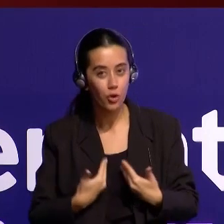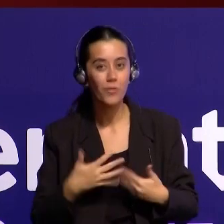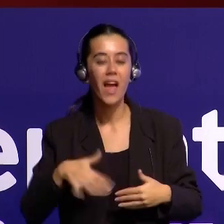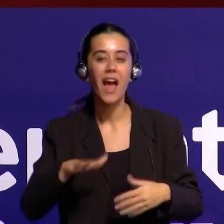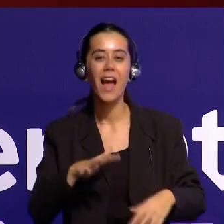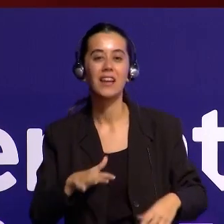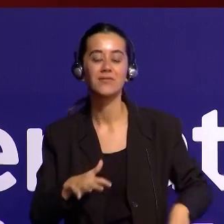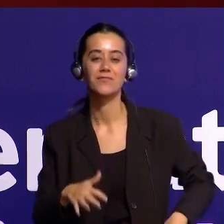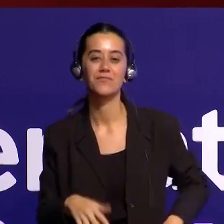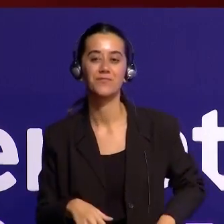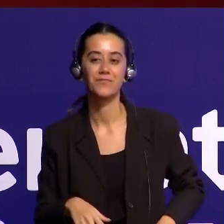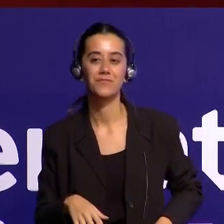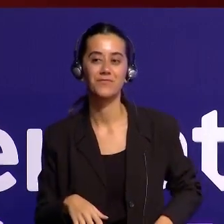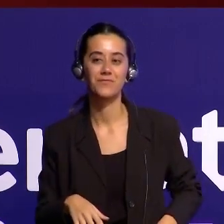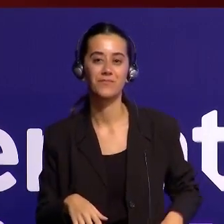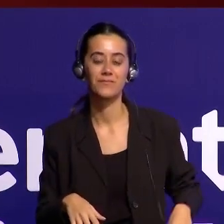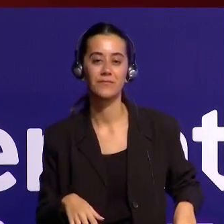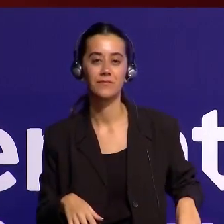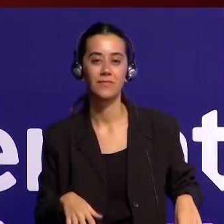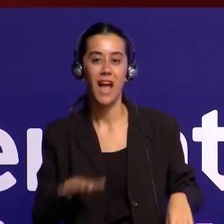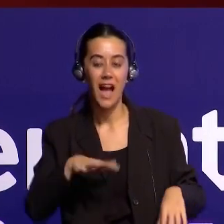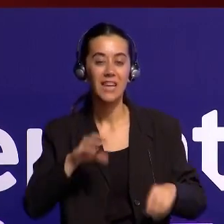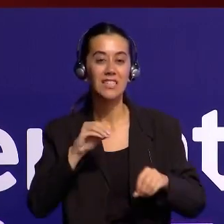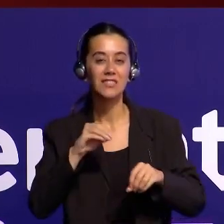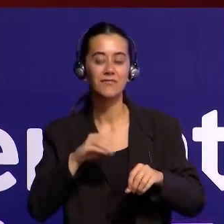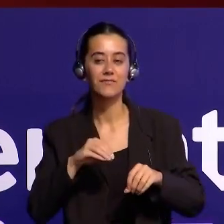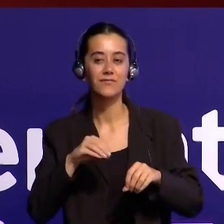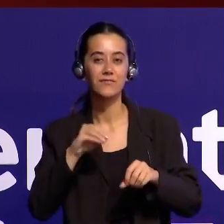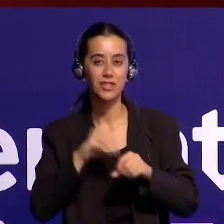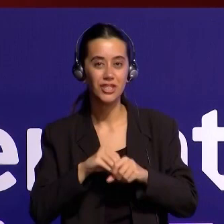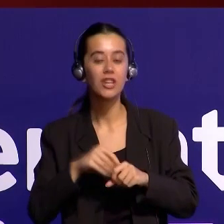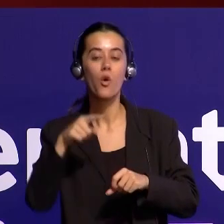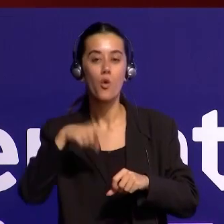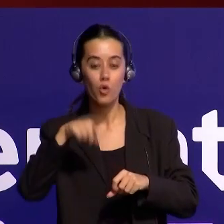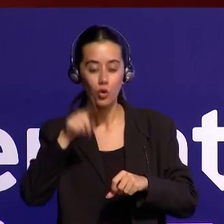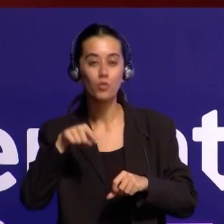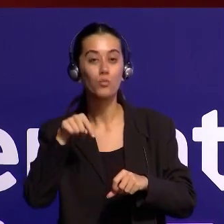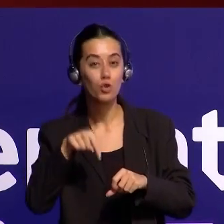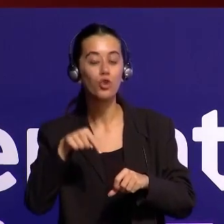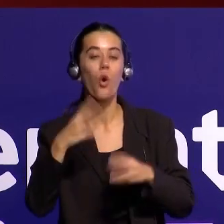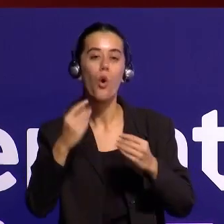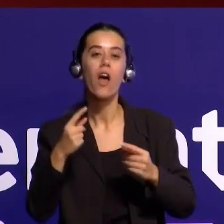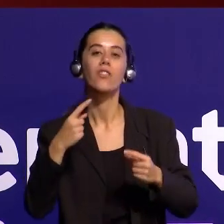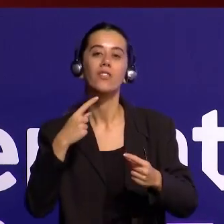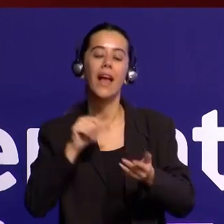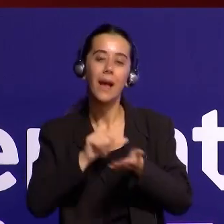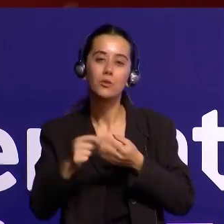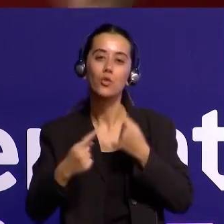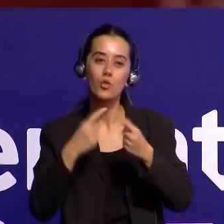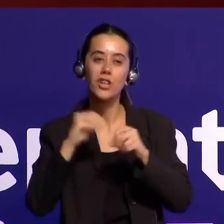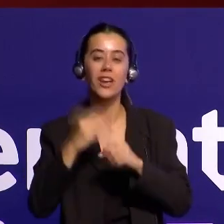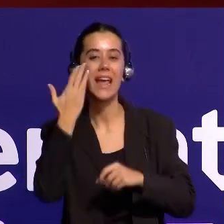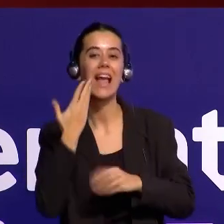çok canlı ve ilginç olmuştur bugün burada gerçekleştirilen tüm tartışmalar. Umarım siz de benim kadar keyif